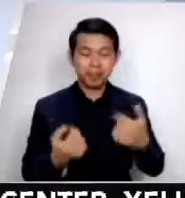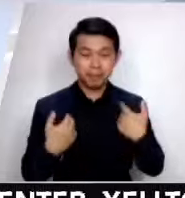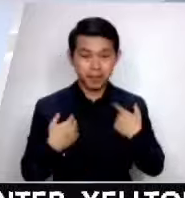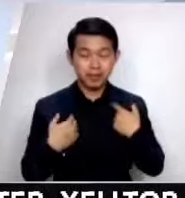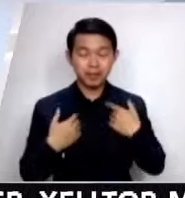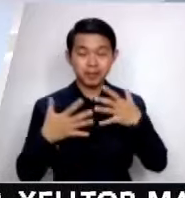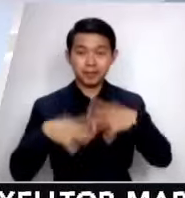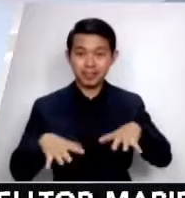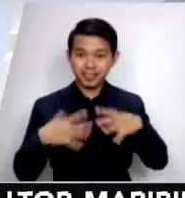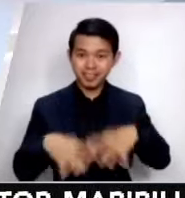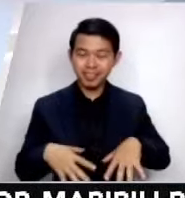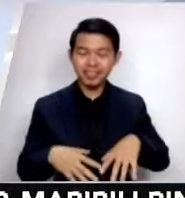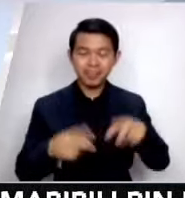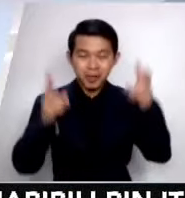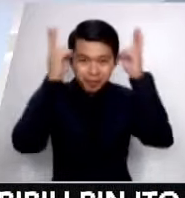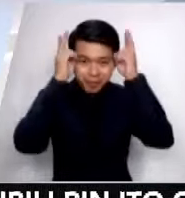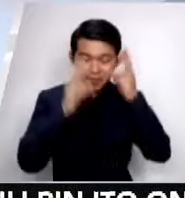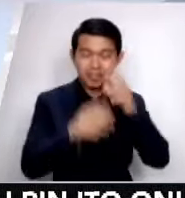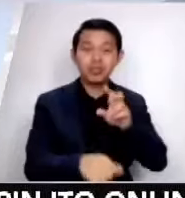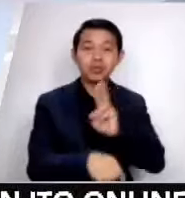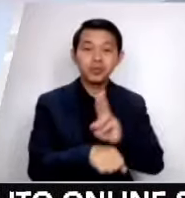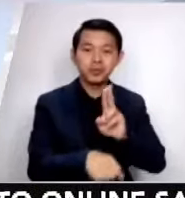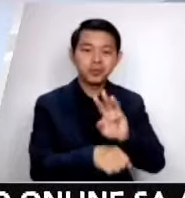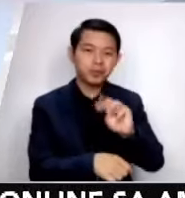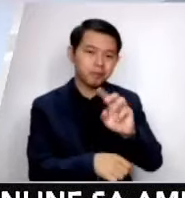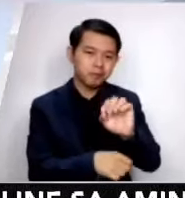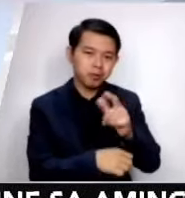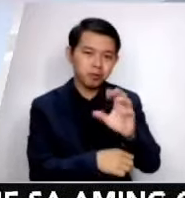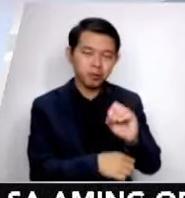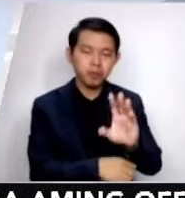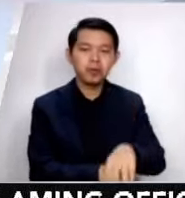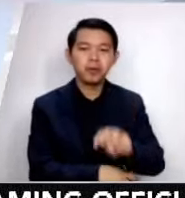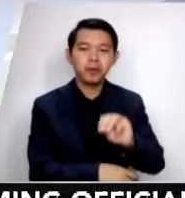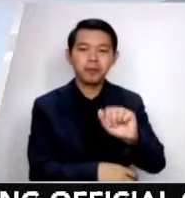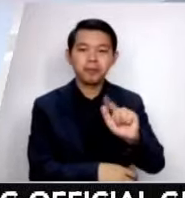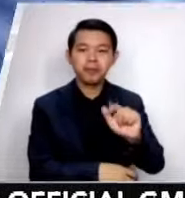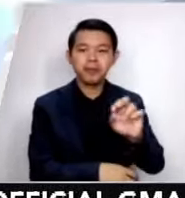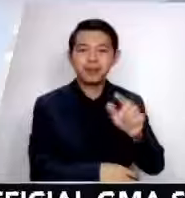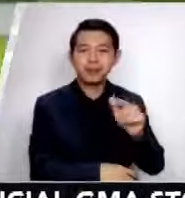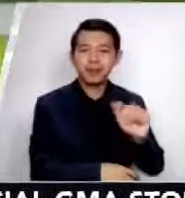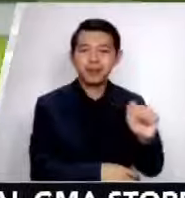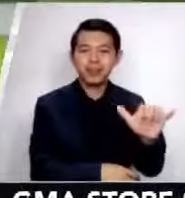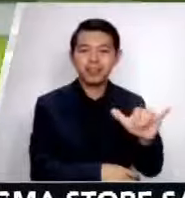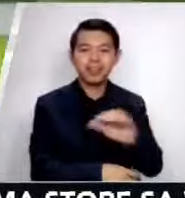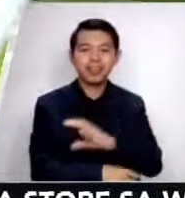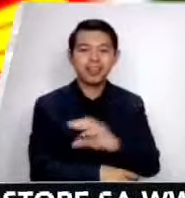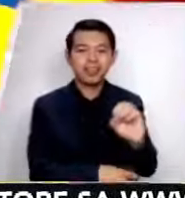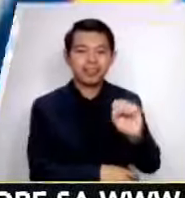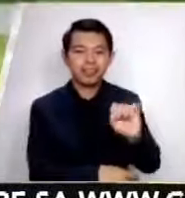munggo, malunggay at sitaw. Pusuan Na Yan sa report ni Mariz Umali.